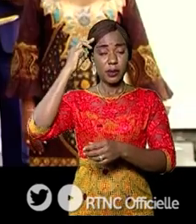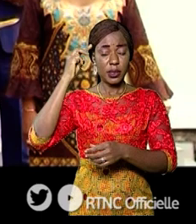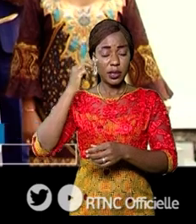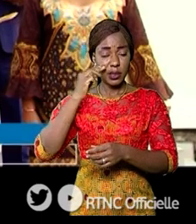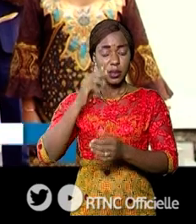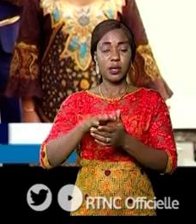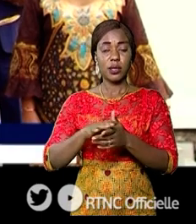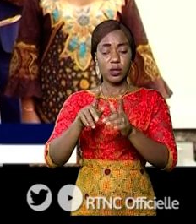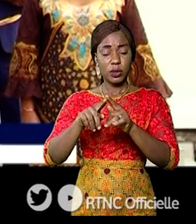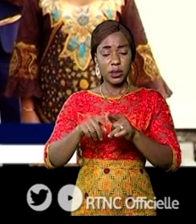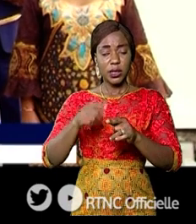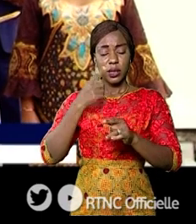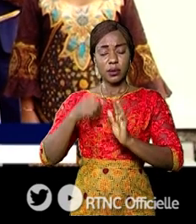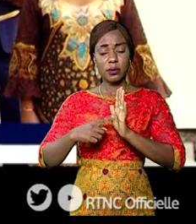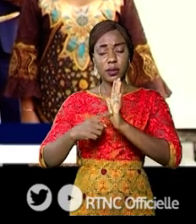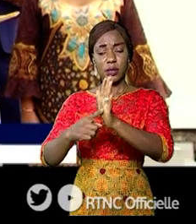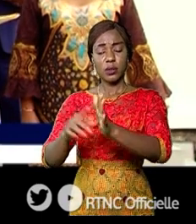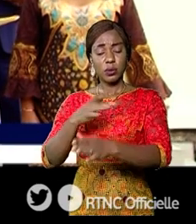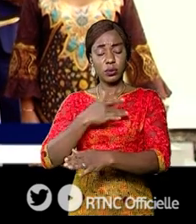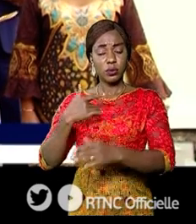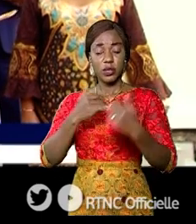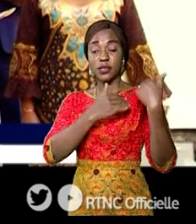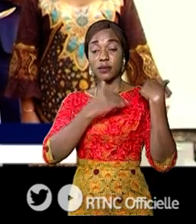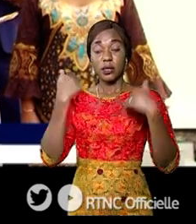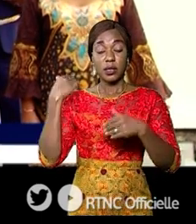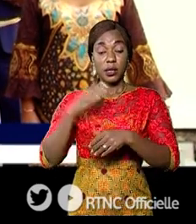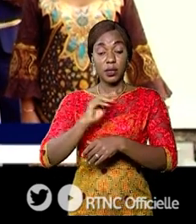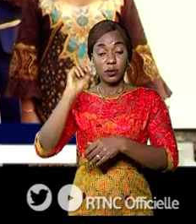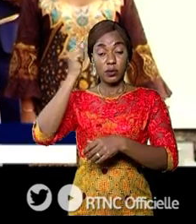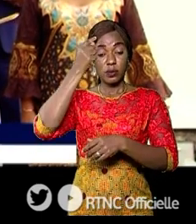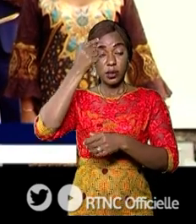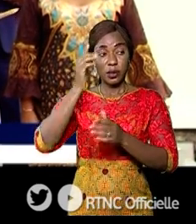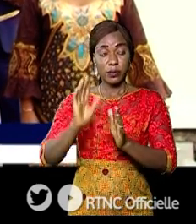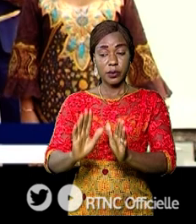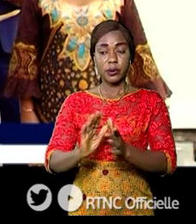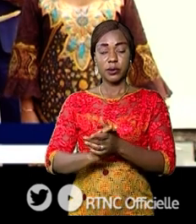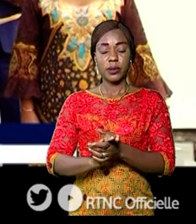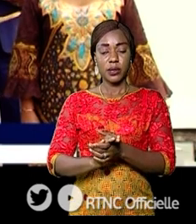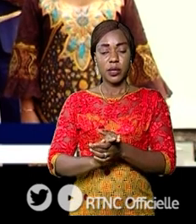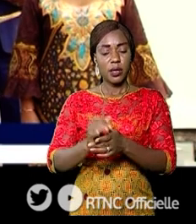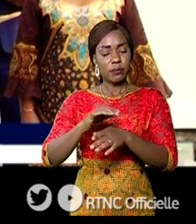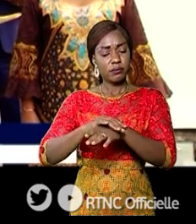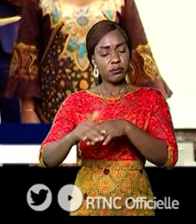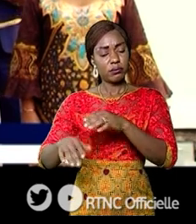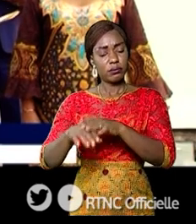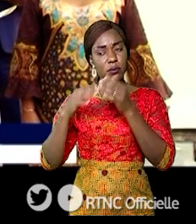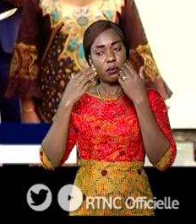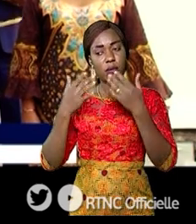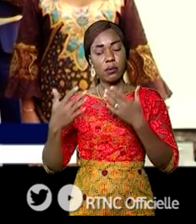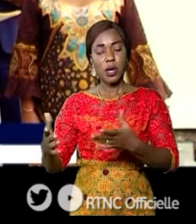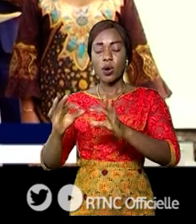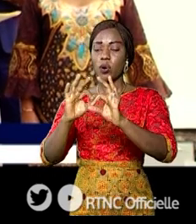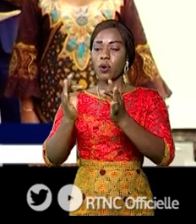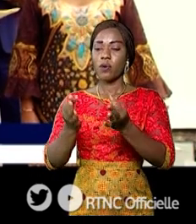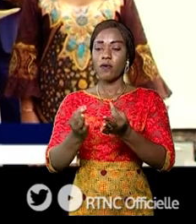l'occasion pour présenter au nom du chef de l'État et du gouvernement les condoléances les plus attristées